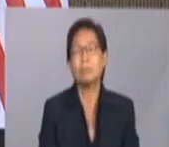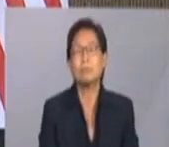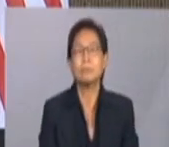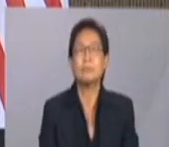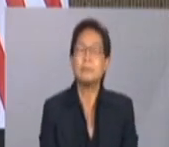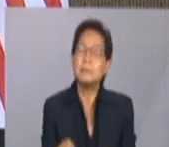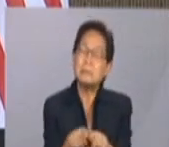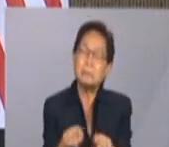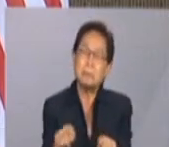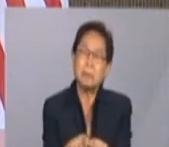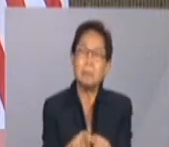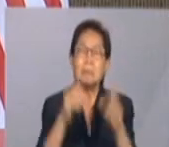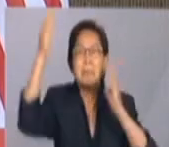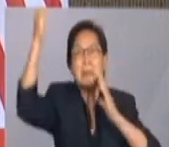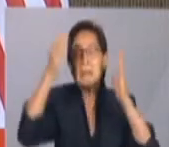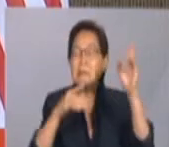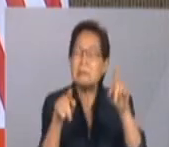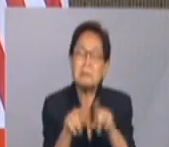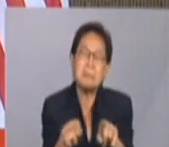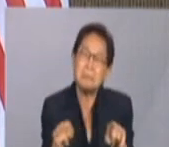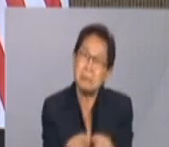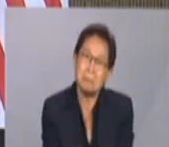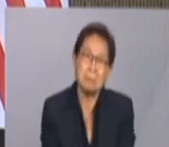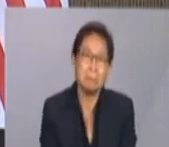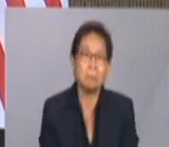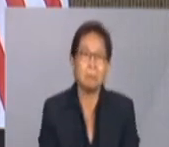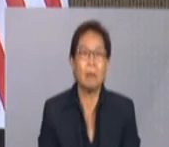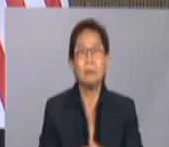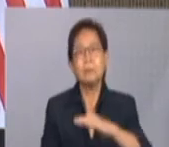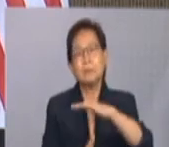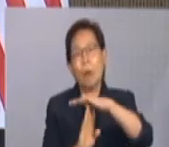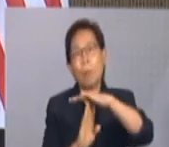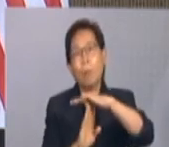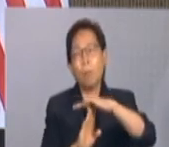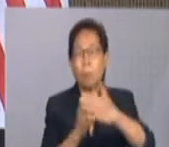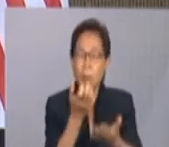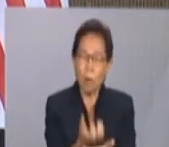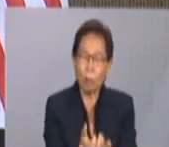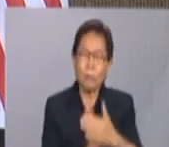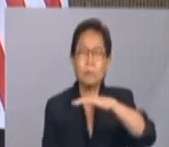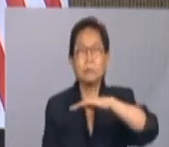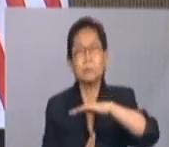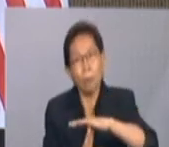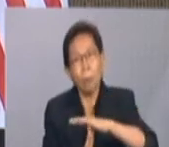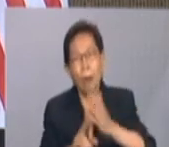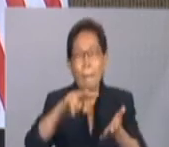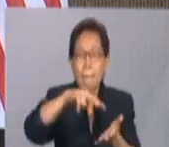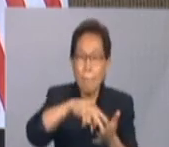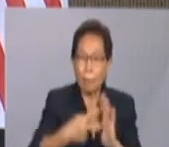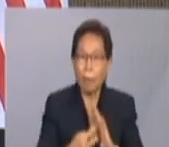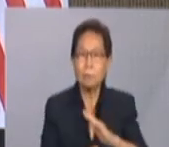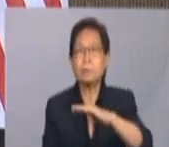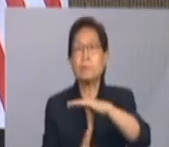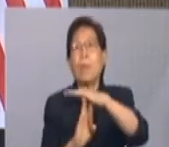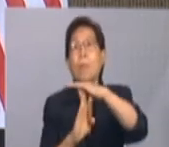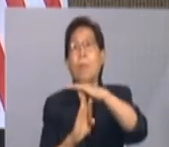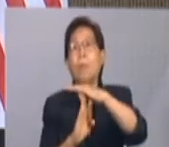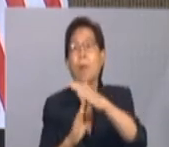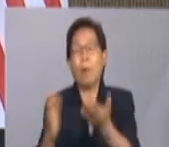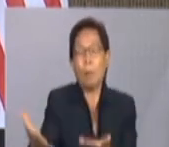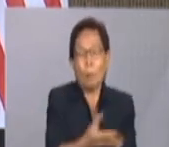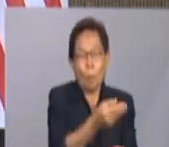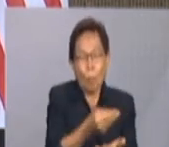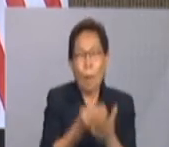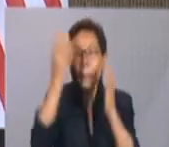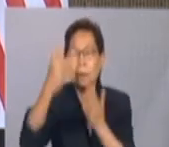Oh begitu jugalah bagi negara kita terhenti activity Konami bermakna terhentilah Sumber